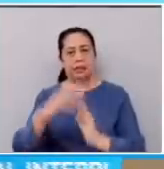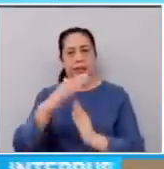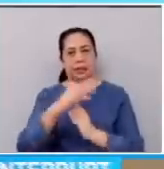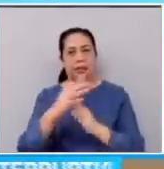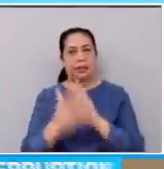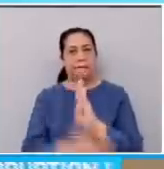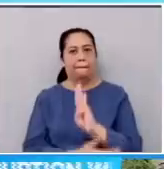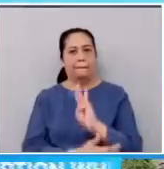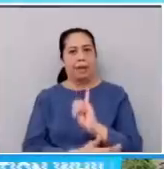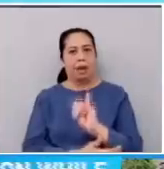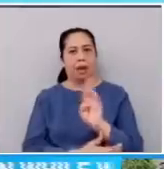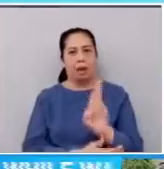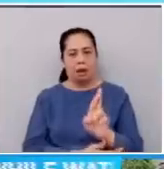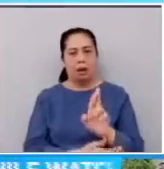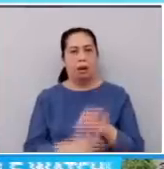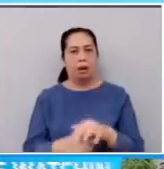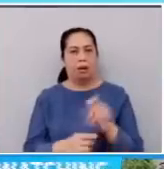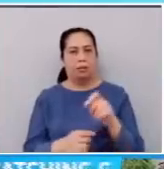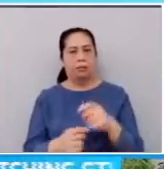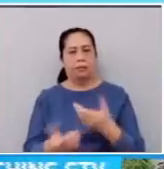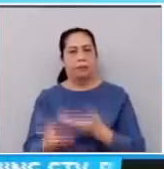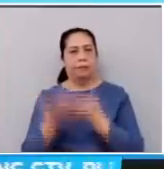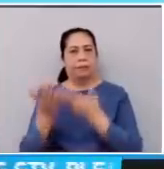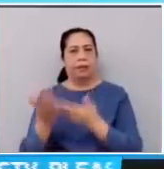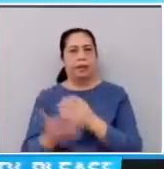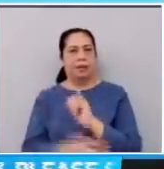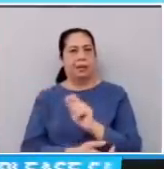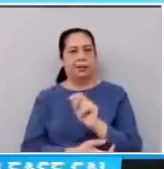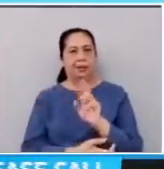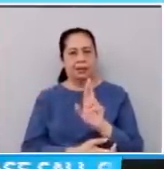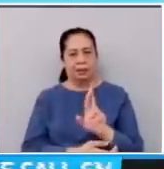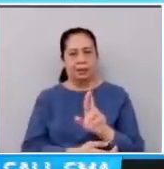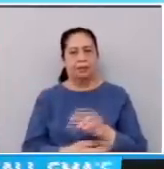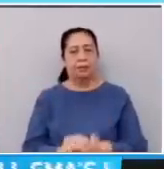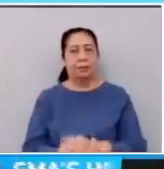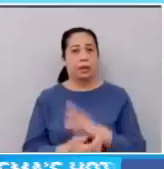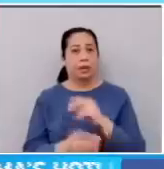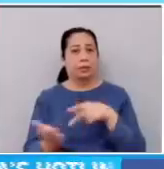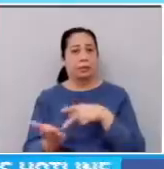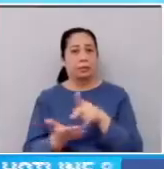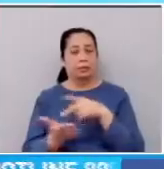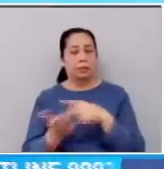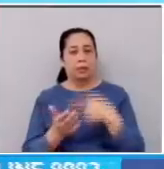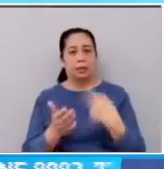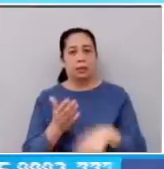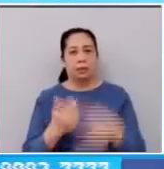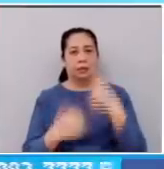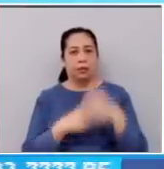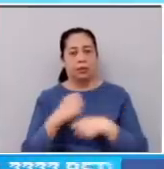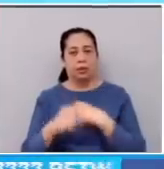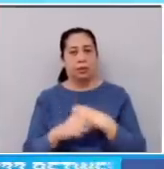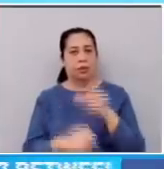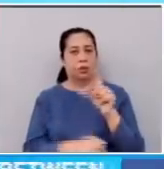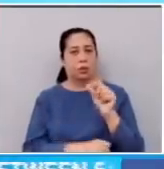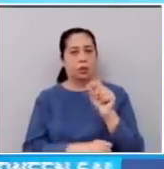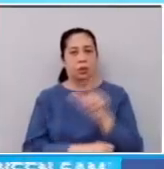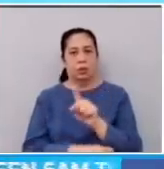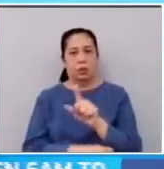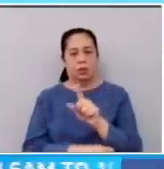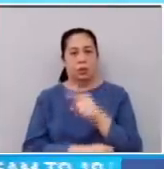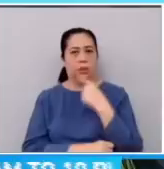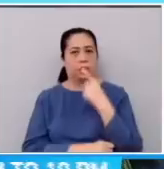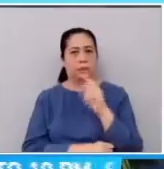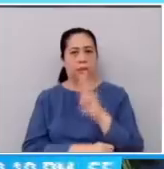BIR. Sa pagpapasa po ng annual income tax return at pagbabayad ng buwis para sa taong 2021. Sabi po ng